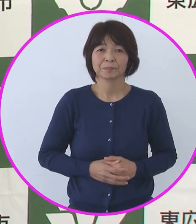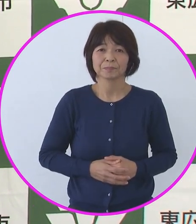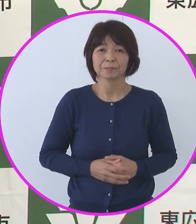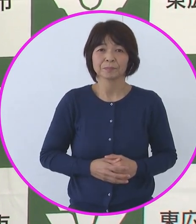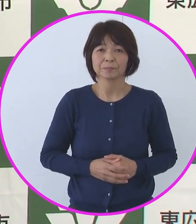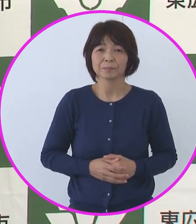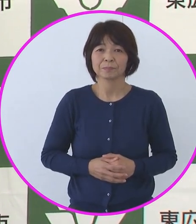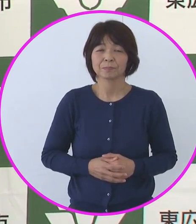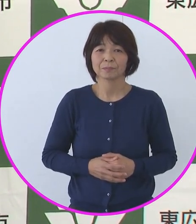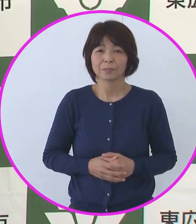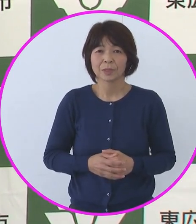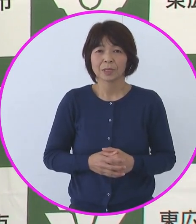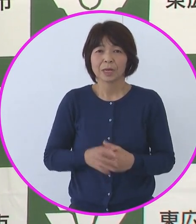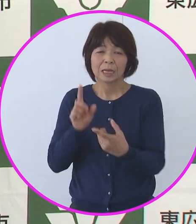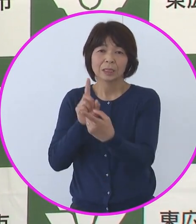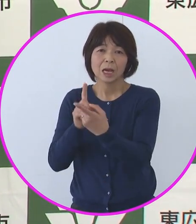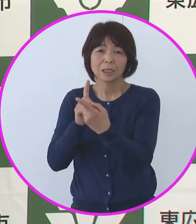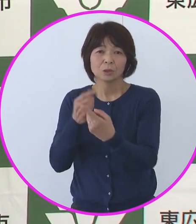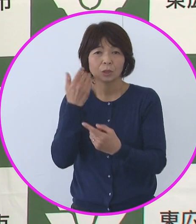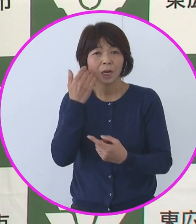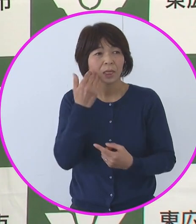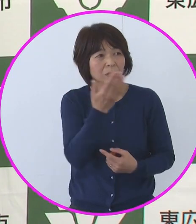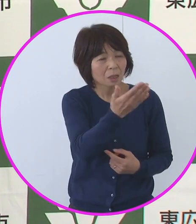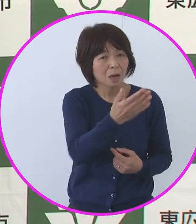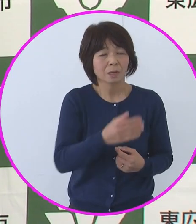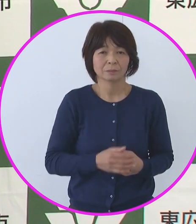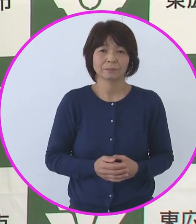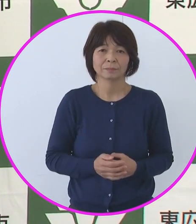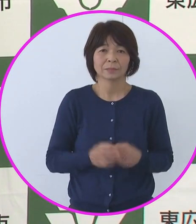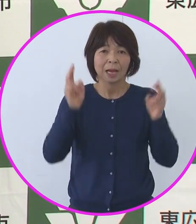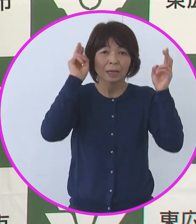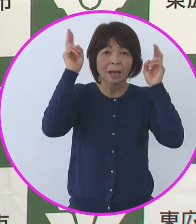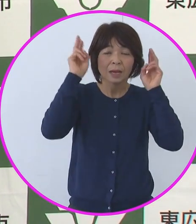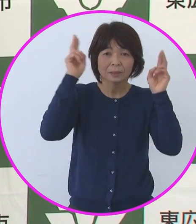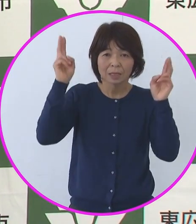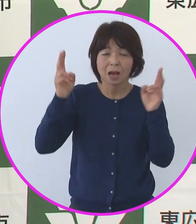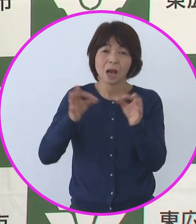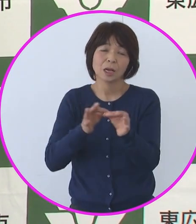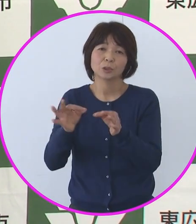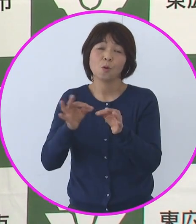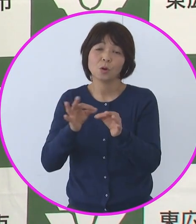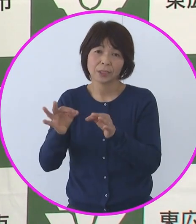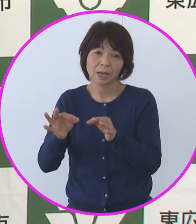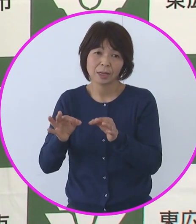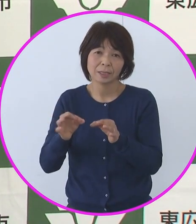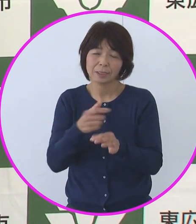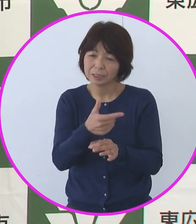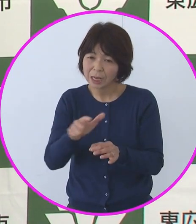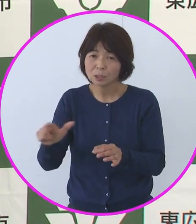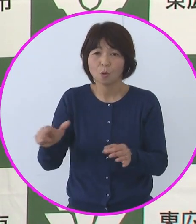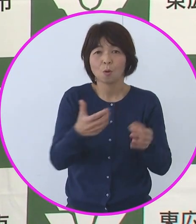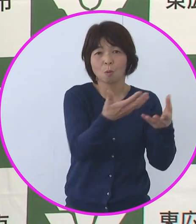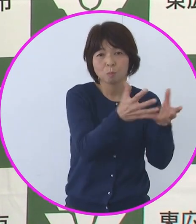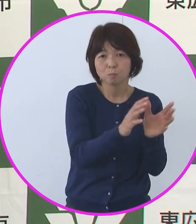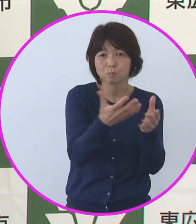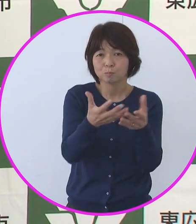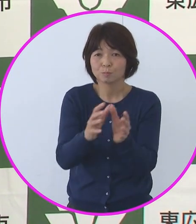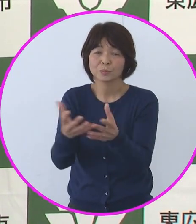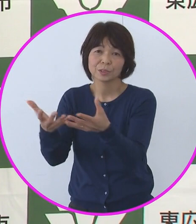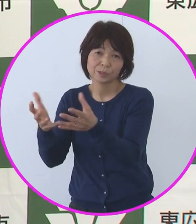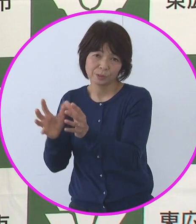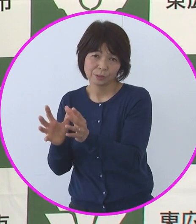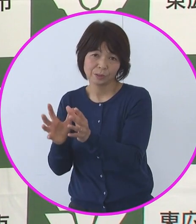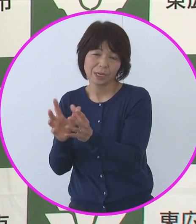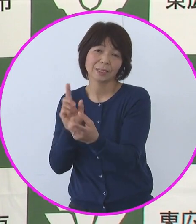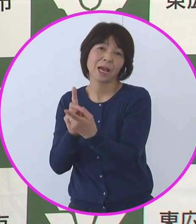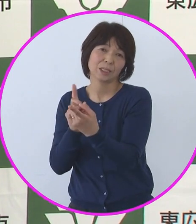んな方が対象なんですか？ 市民グループや会社、商店などの職場など様々な方や会社を